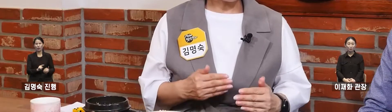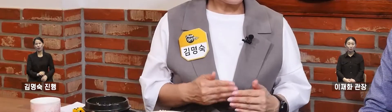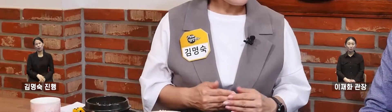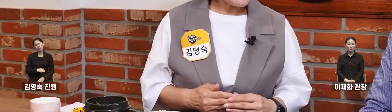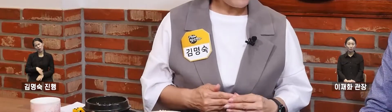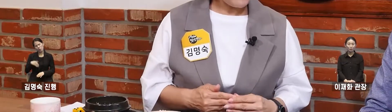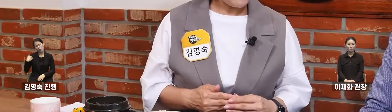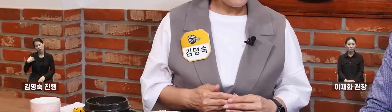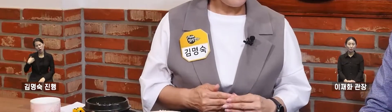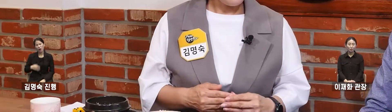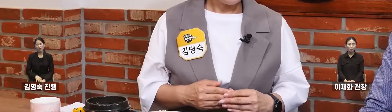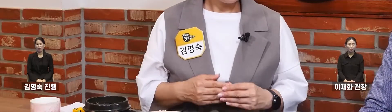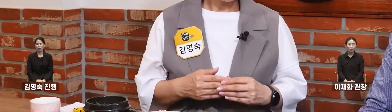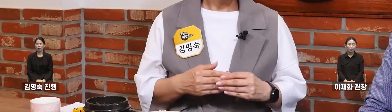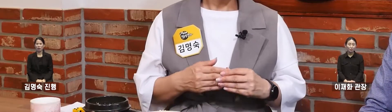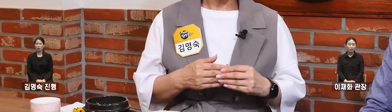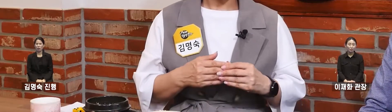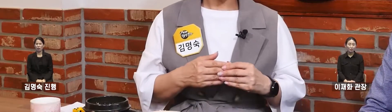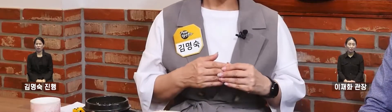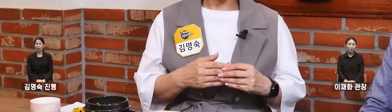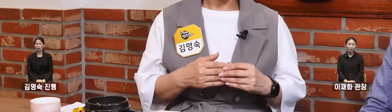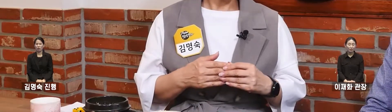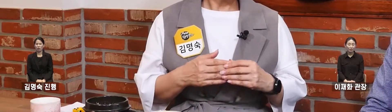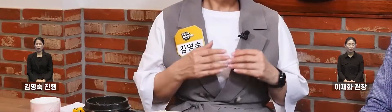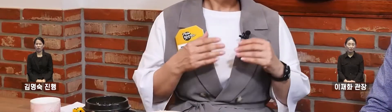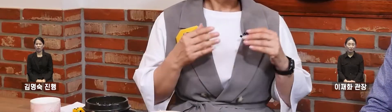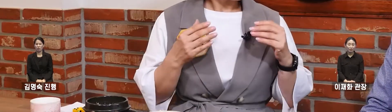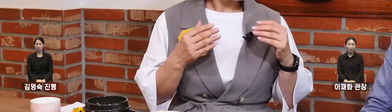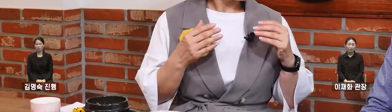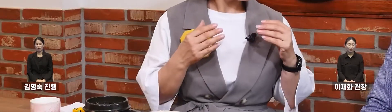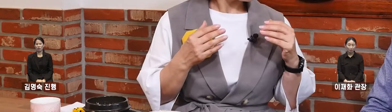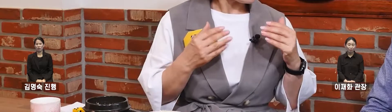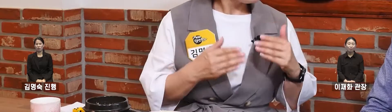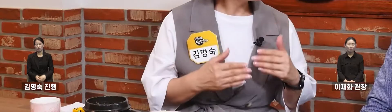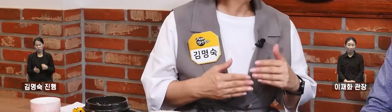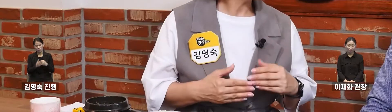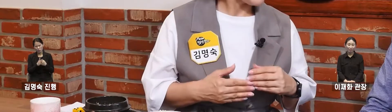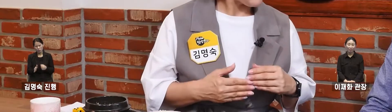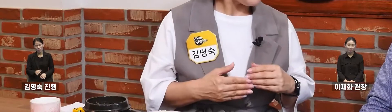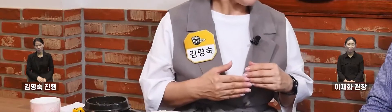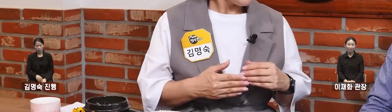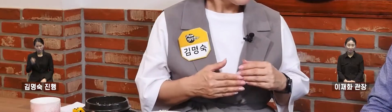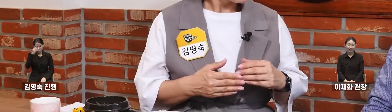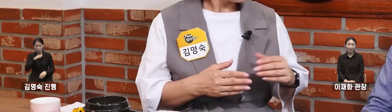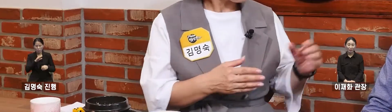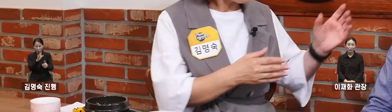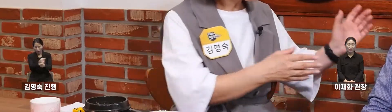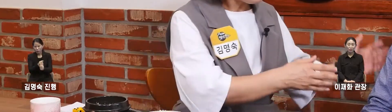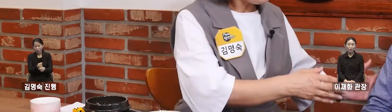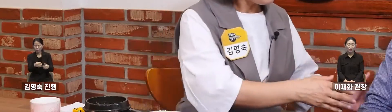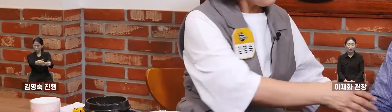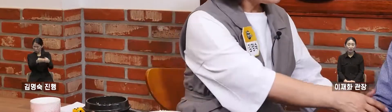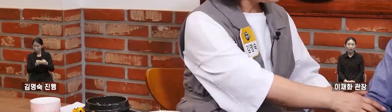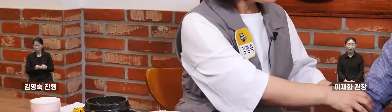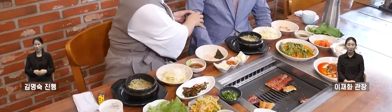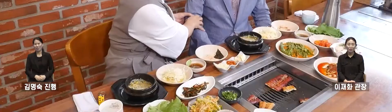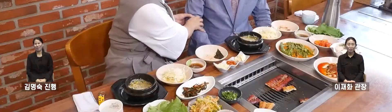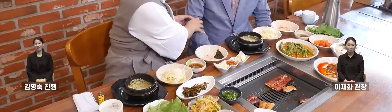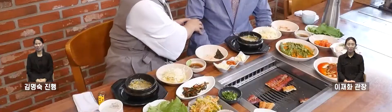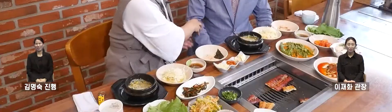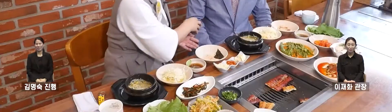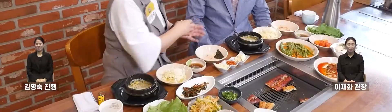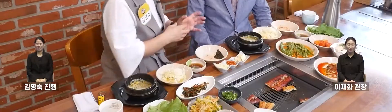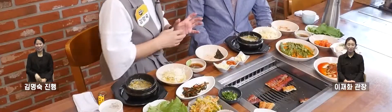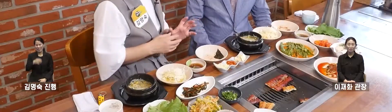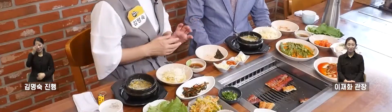시각장애인분들을 이렇게 대할 때 사실 이게 잘 모르니까 예, 예, 예. 그냥 덥서 이리 오세요